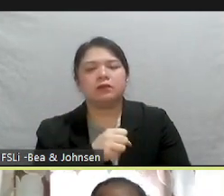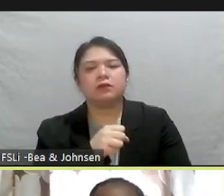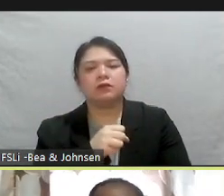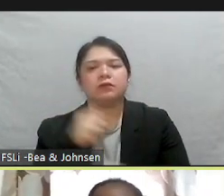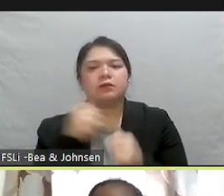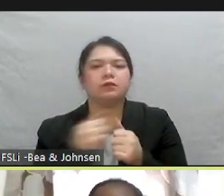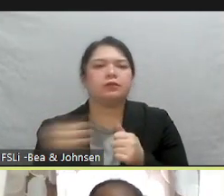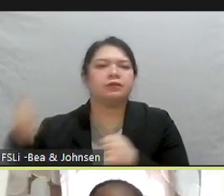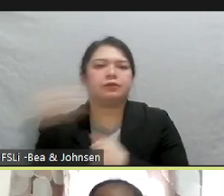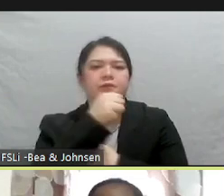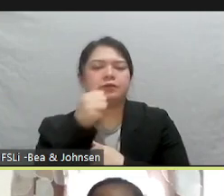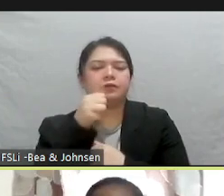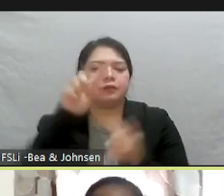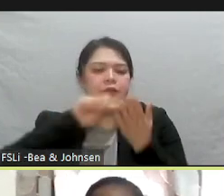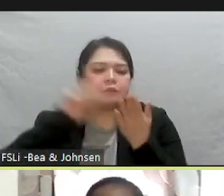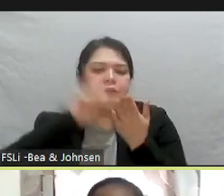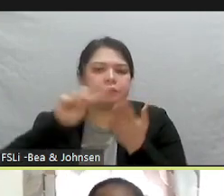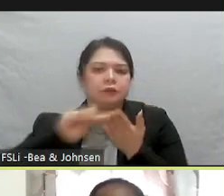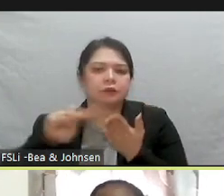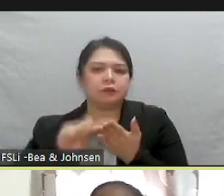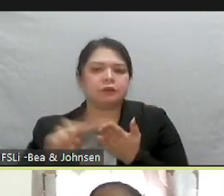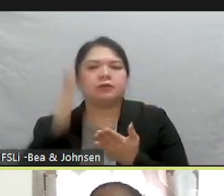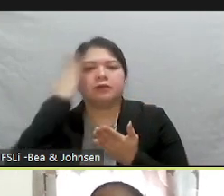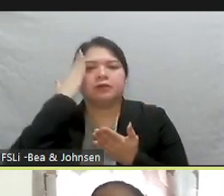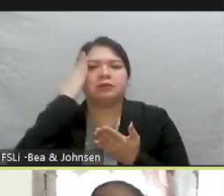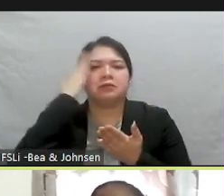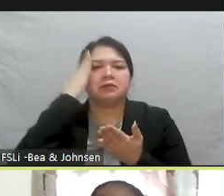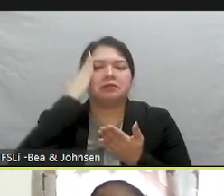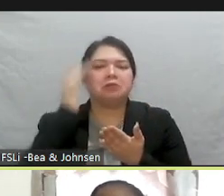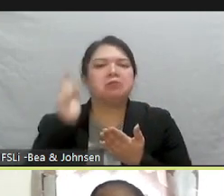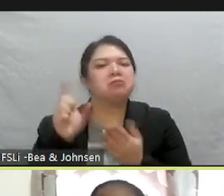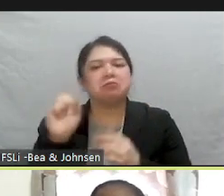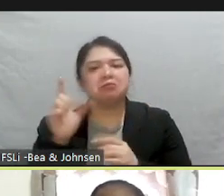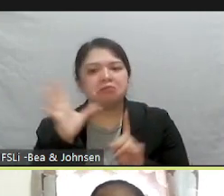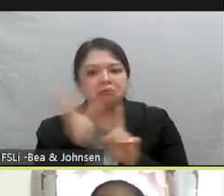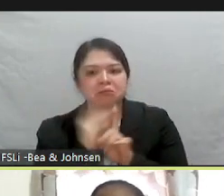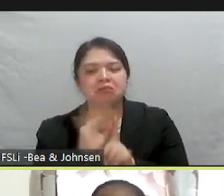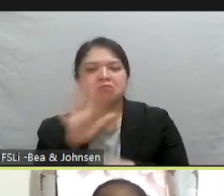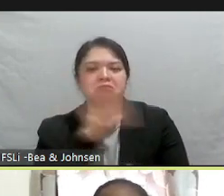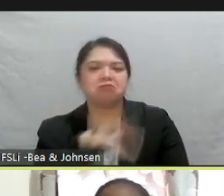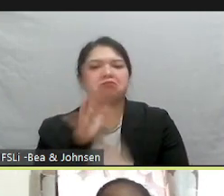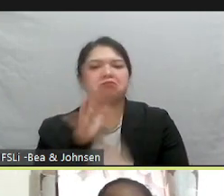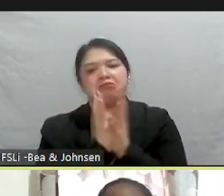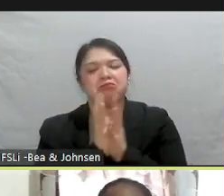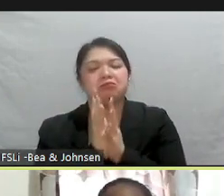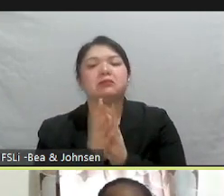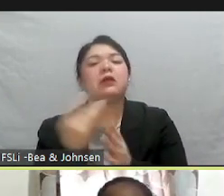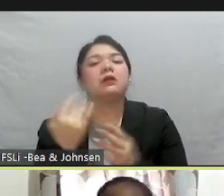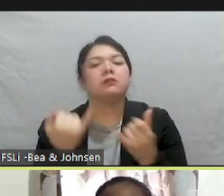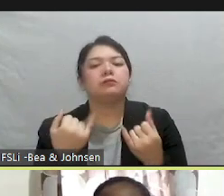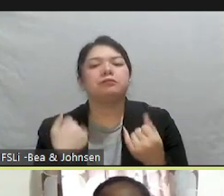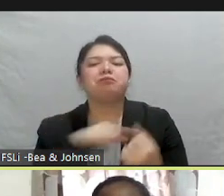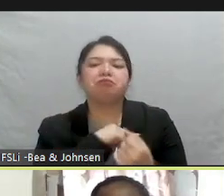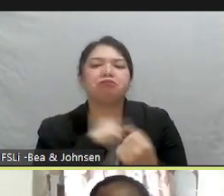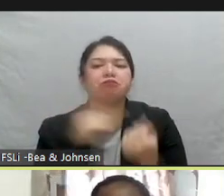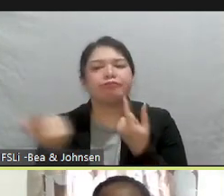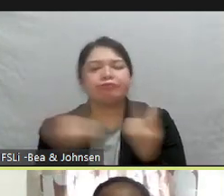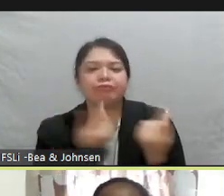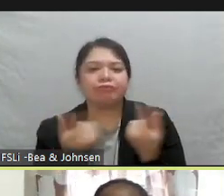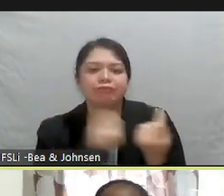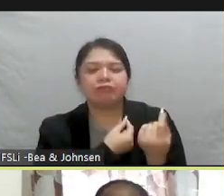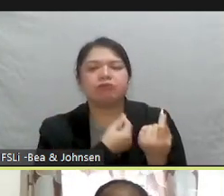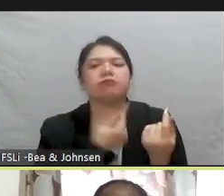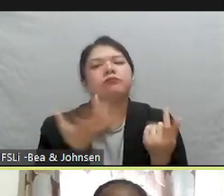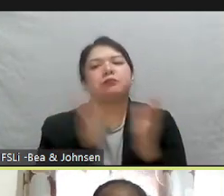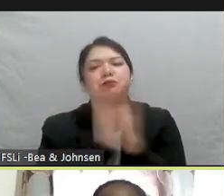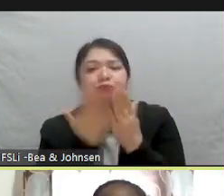ang magbabalidate, sila po ang mas nakakaalam ng kultura sa community. Kaya lahat po ng mga ginagawang mga